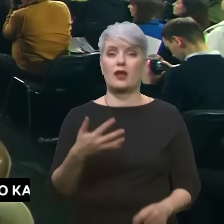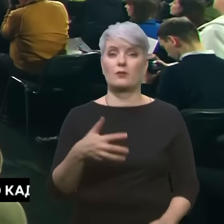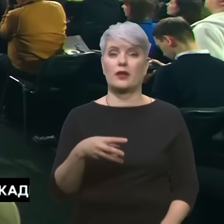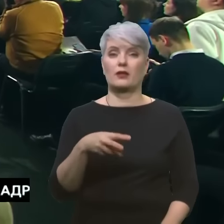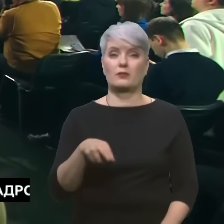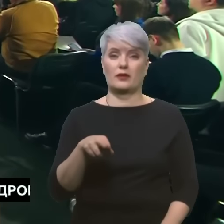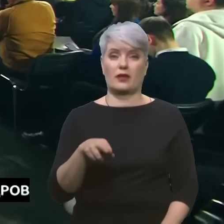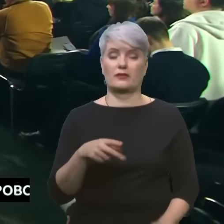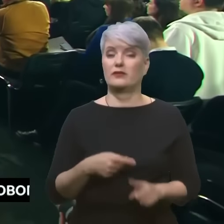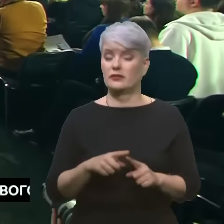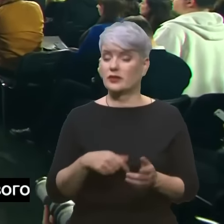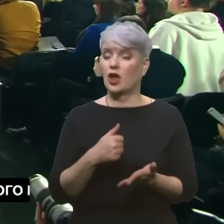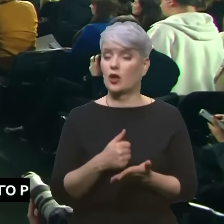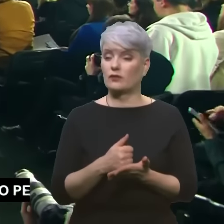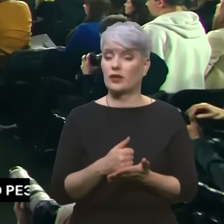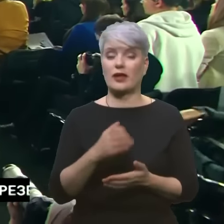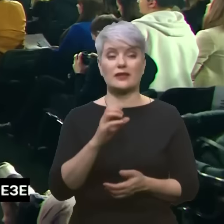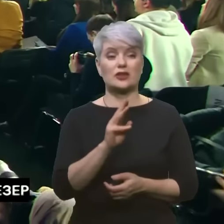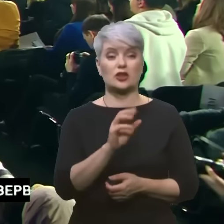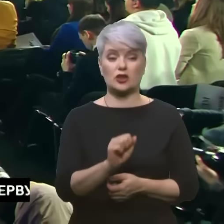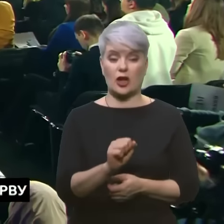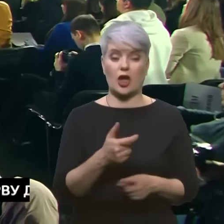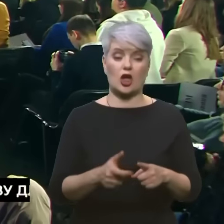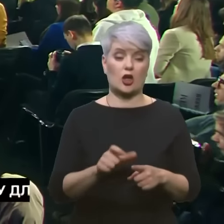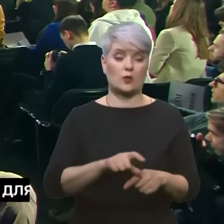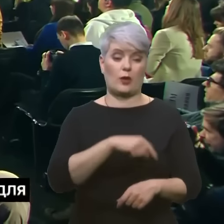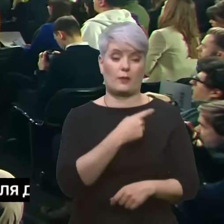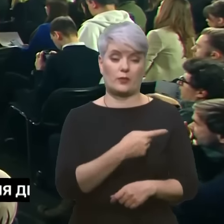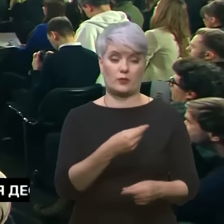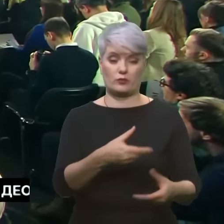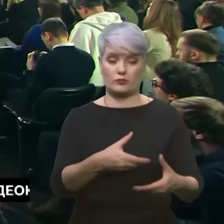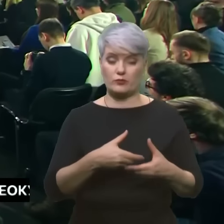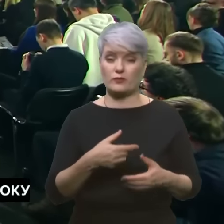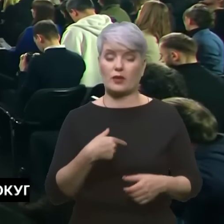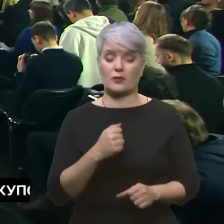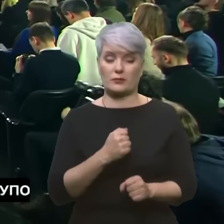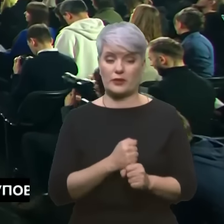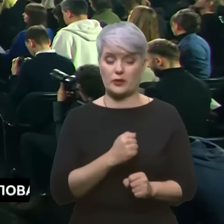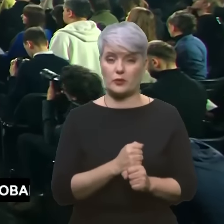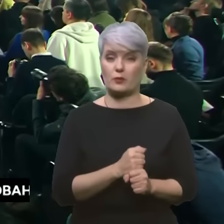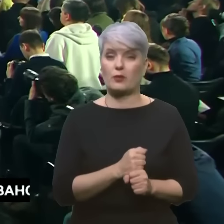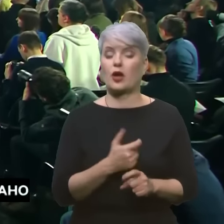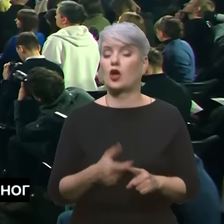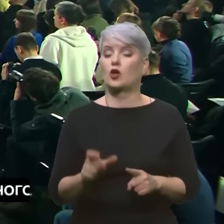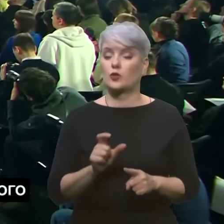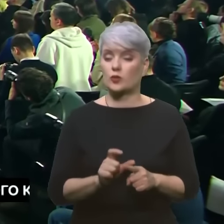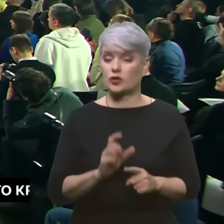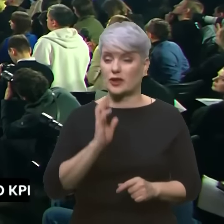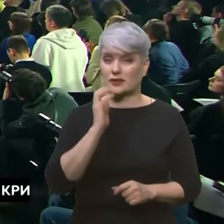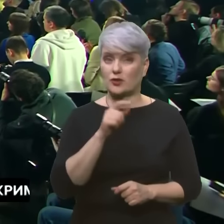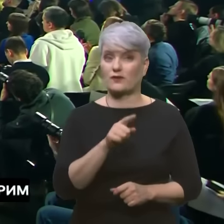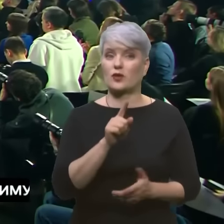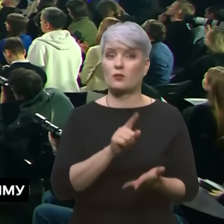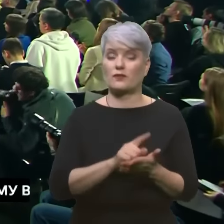головні цифри. Сполучені Штати Америки – дуже потужна цифра, над якою ми працюємо дуже серйозно. І вони